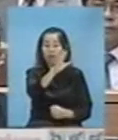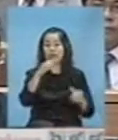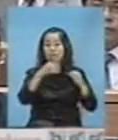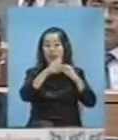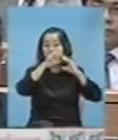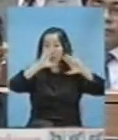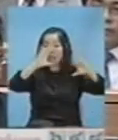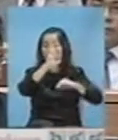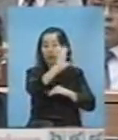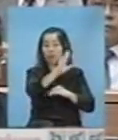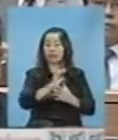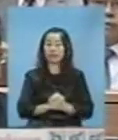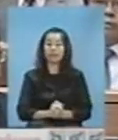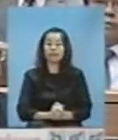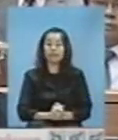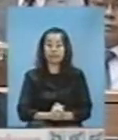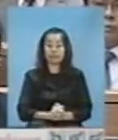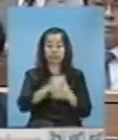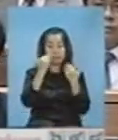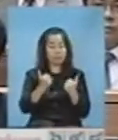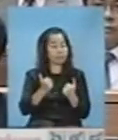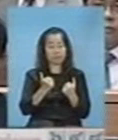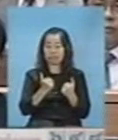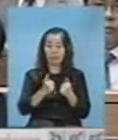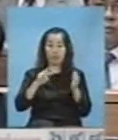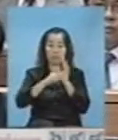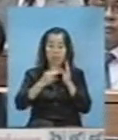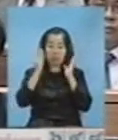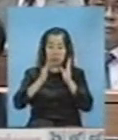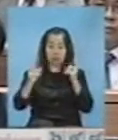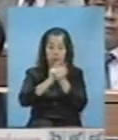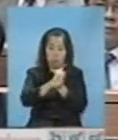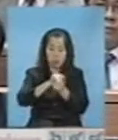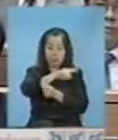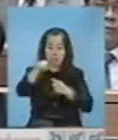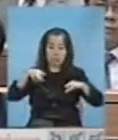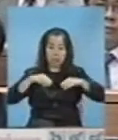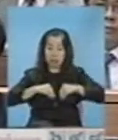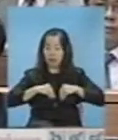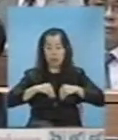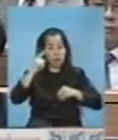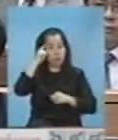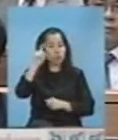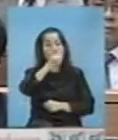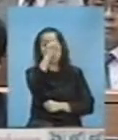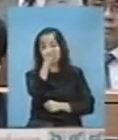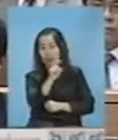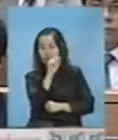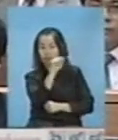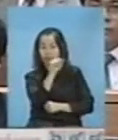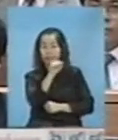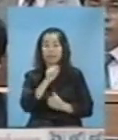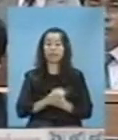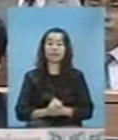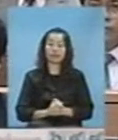เพราะฉะนั้นจะไม่ทำให้พวกกระผมและสังคมเกิดความเคลือบแคลงสงสัยได้อย่างไร